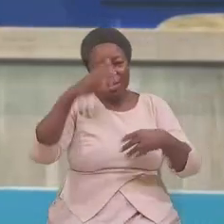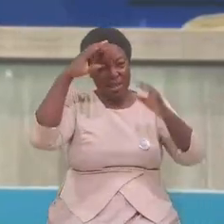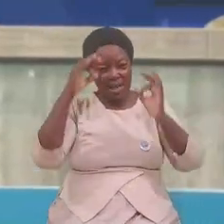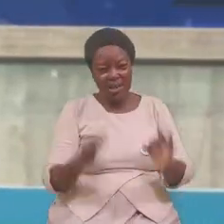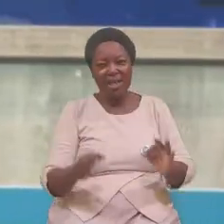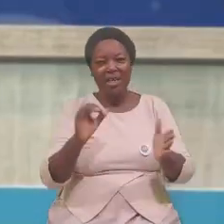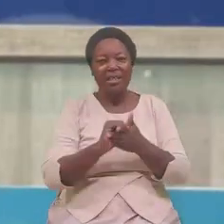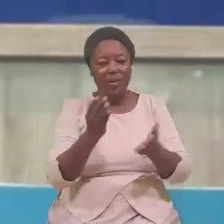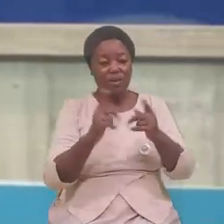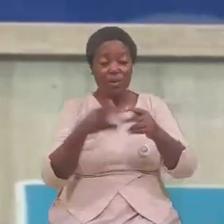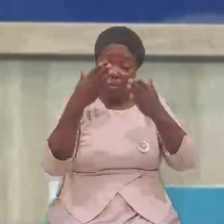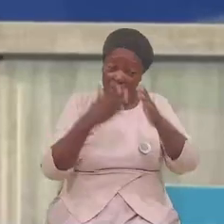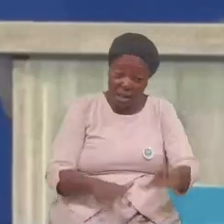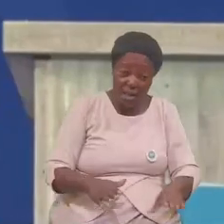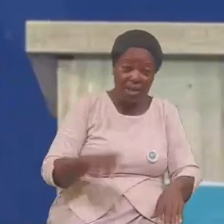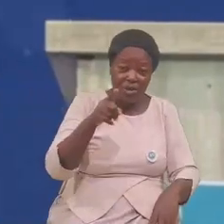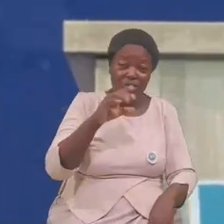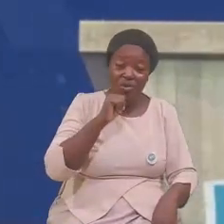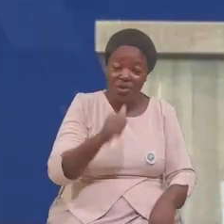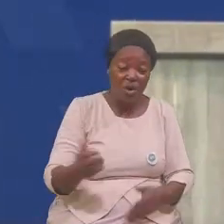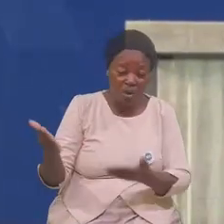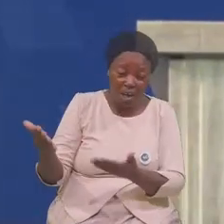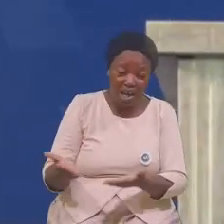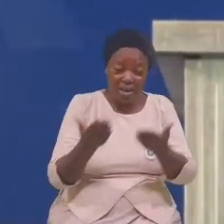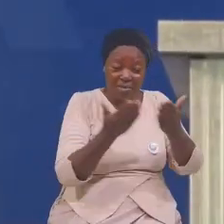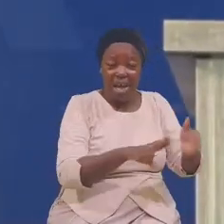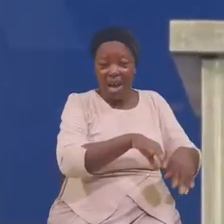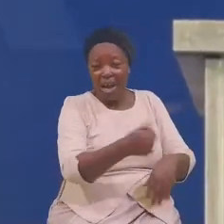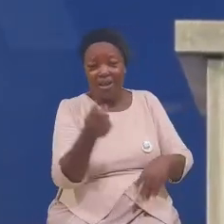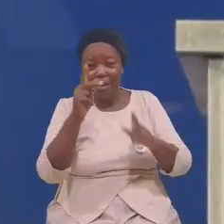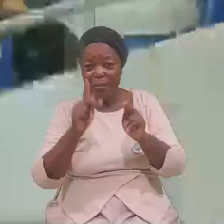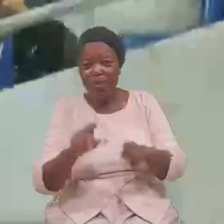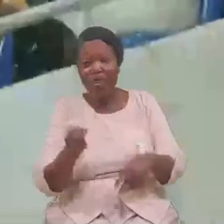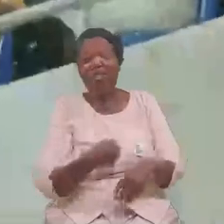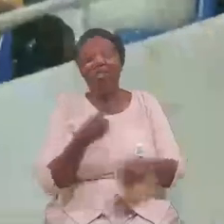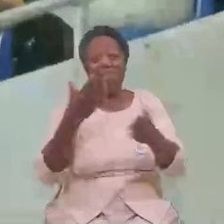veut mourir. Tu ne vas pas porter la mort d'autrui.